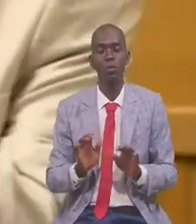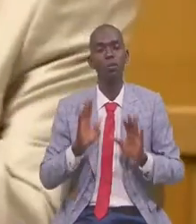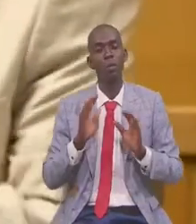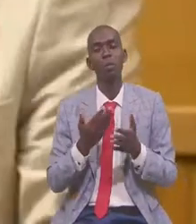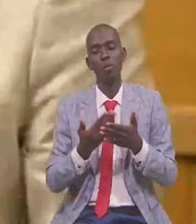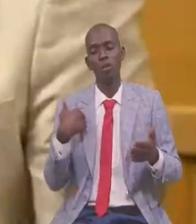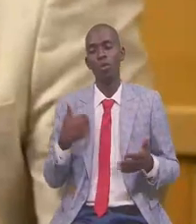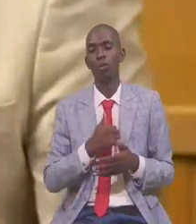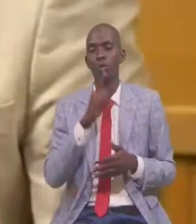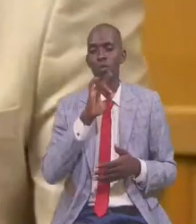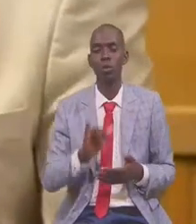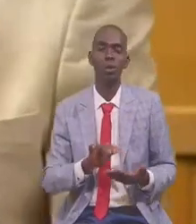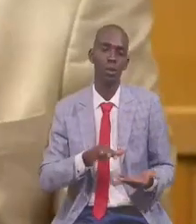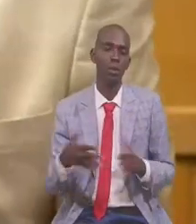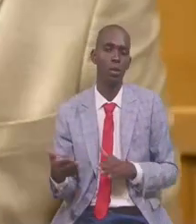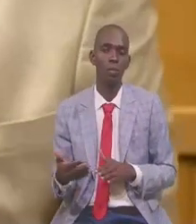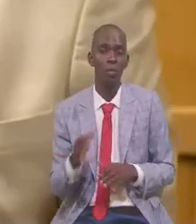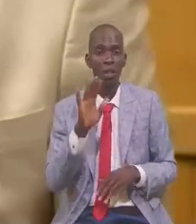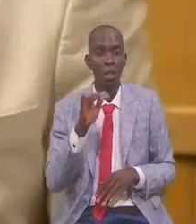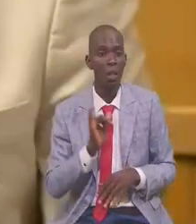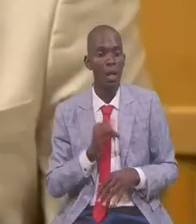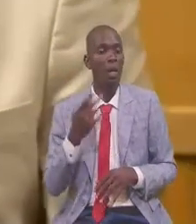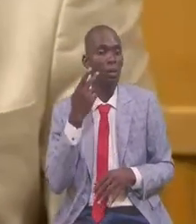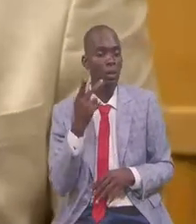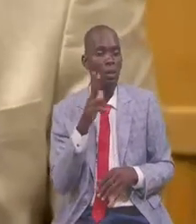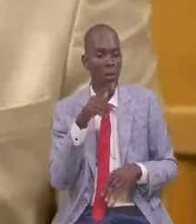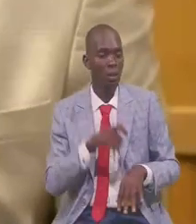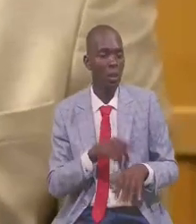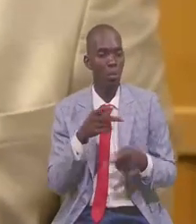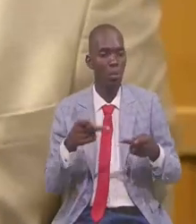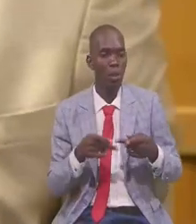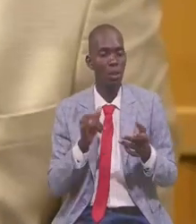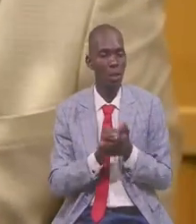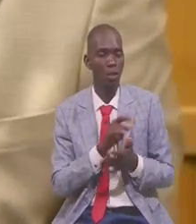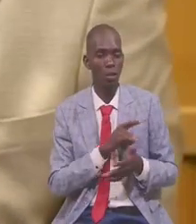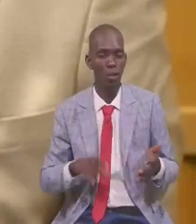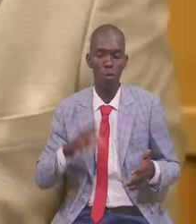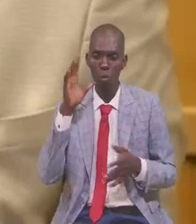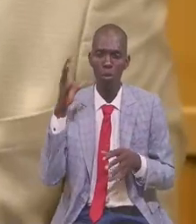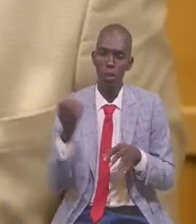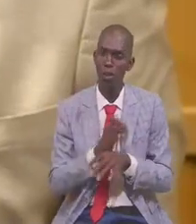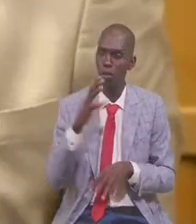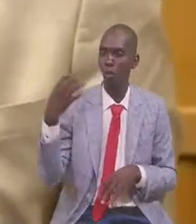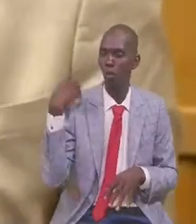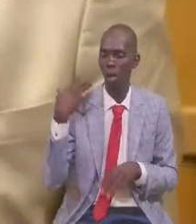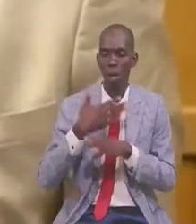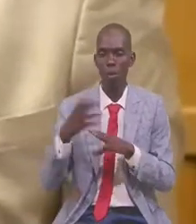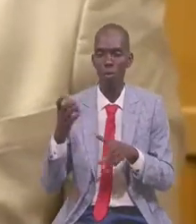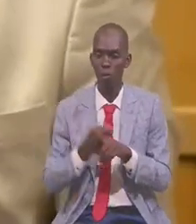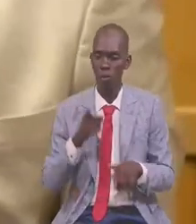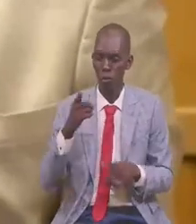Ah, parce que on m'a dit qu'il y a trois différents. L'Éternel va m'enlever ton maître à trois reprises.